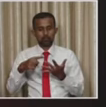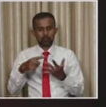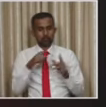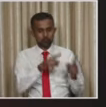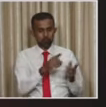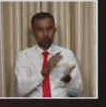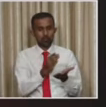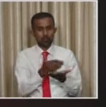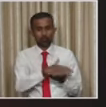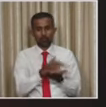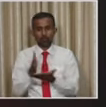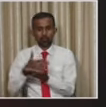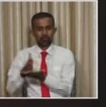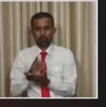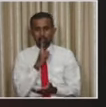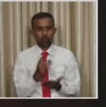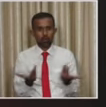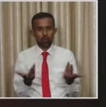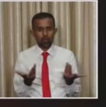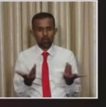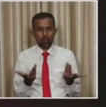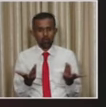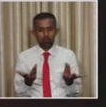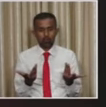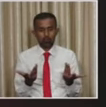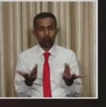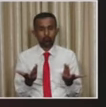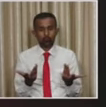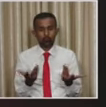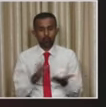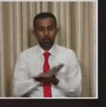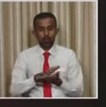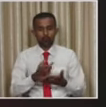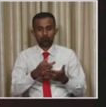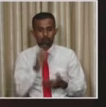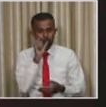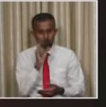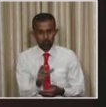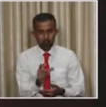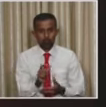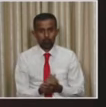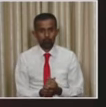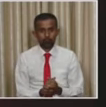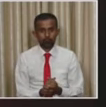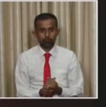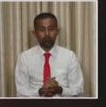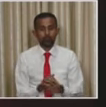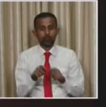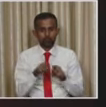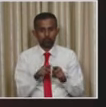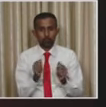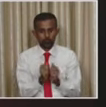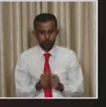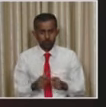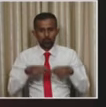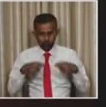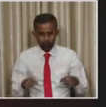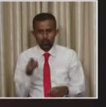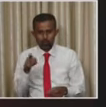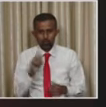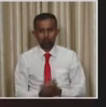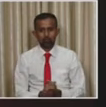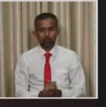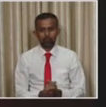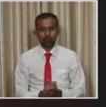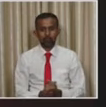එයාද වෙන් කරේ මෙයාද වෙන් කරේ කියලා මං කිව්වේ නැහැ. ඒතකොට ඒක කරුණා කරලා හෑන්ඩ්ෂේක් එකකින් අරන් බලන්න. ඒ වගේ දේවල් වලටද වියදම් කරන්න කියන කාරණේ.